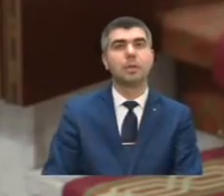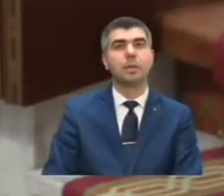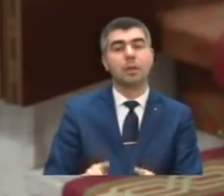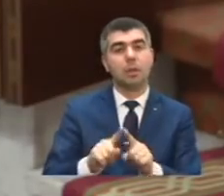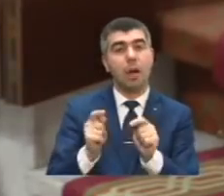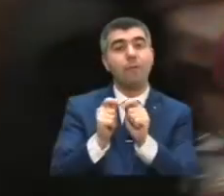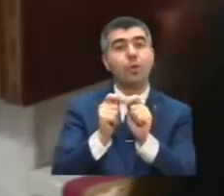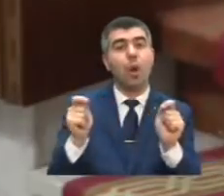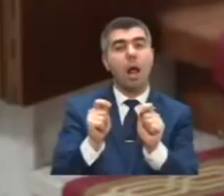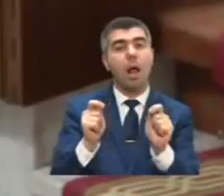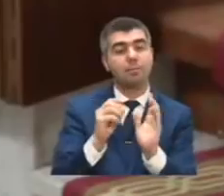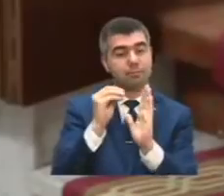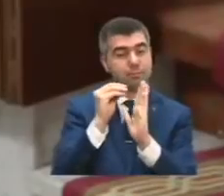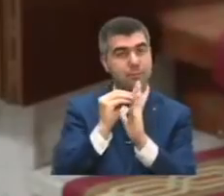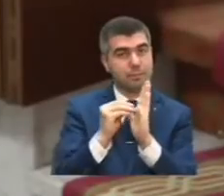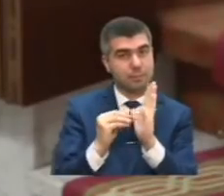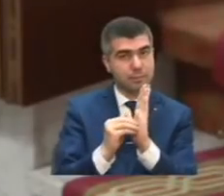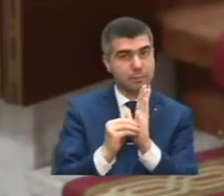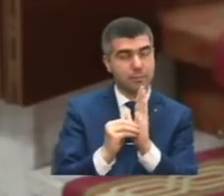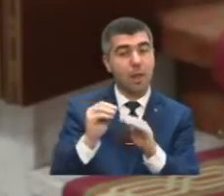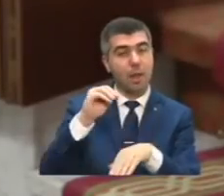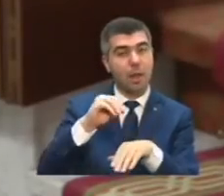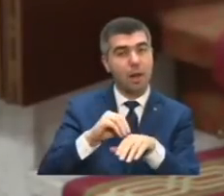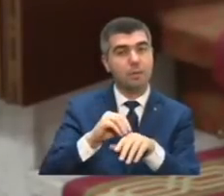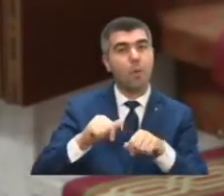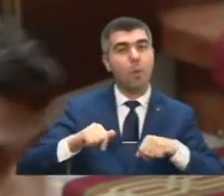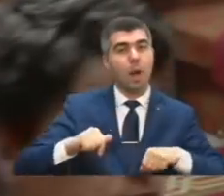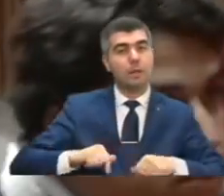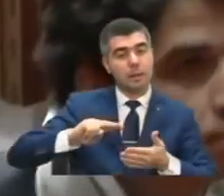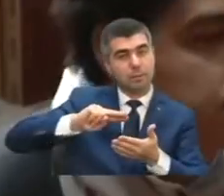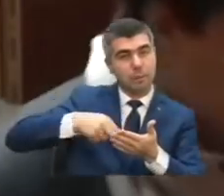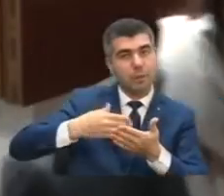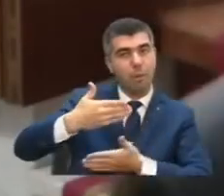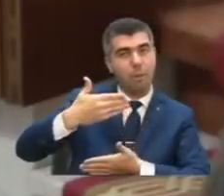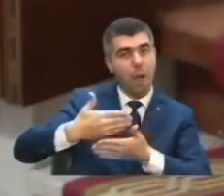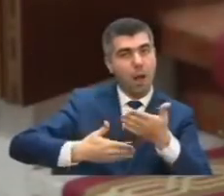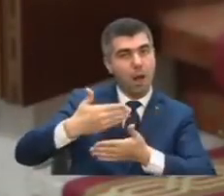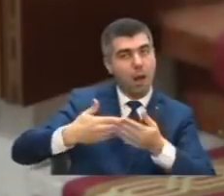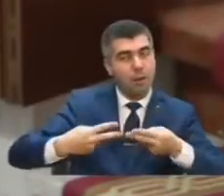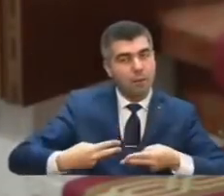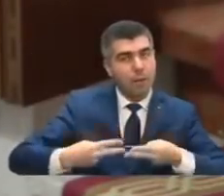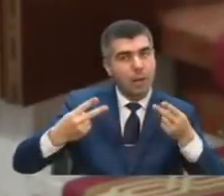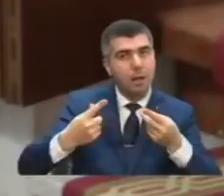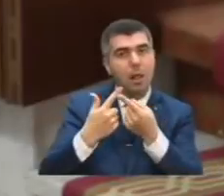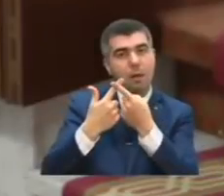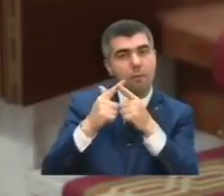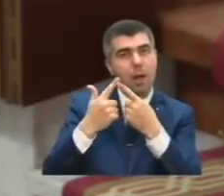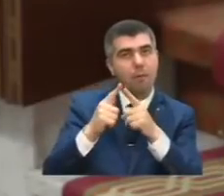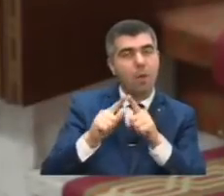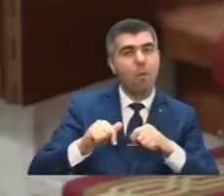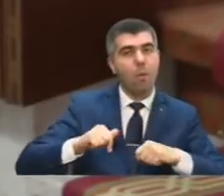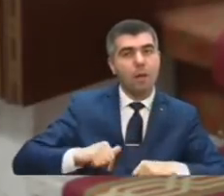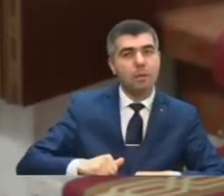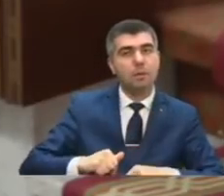الجريده الرسميه، خرجنا المرسوم في 30 نوفمبر 2017 وخرجت واحد العدد القرارات ديال السيد وزير الجهاز